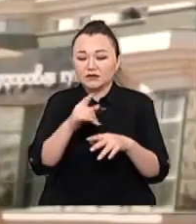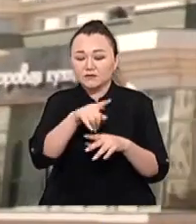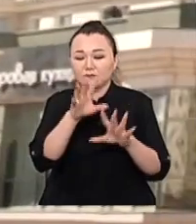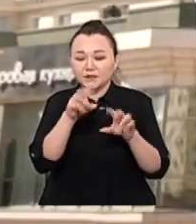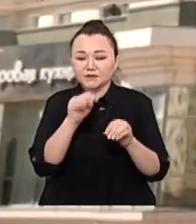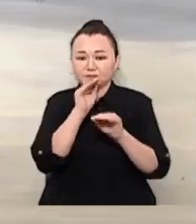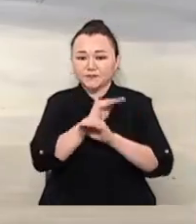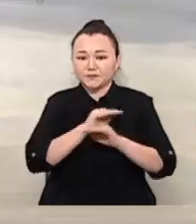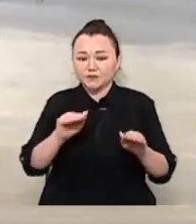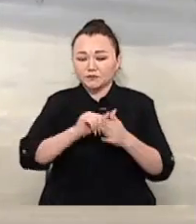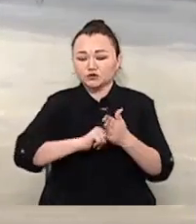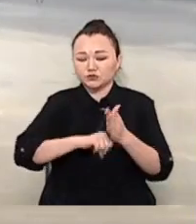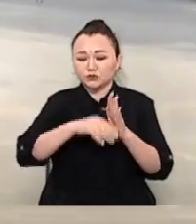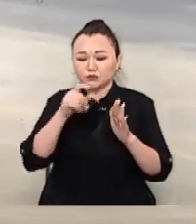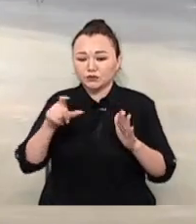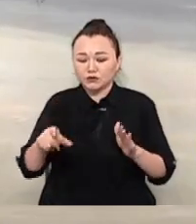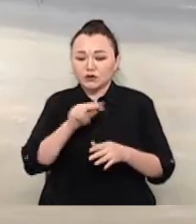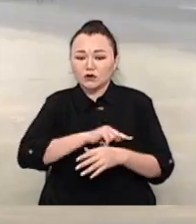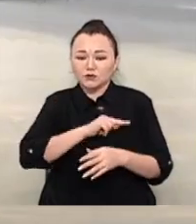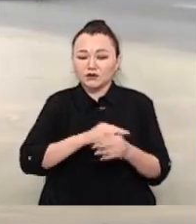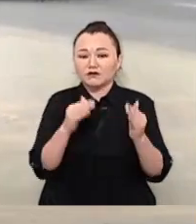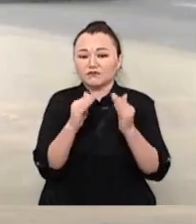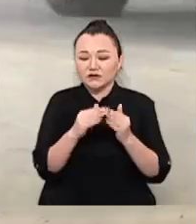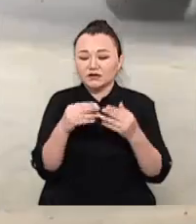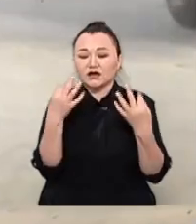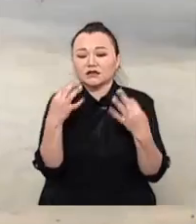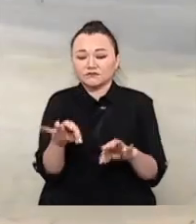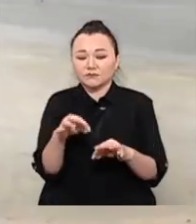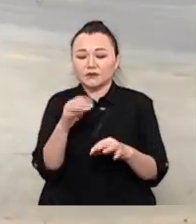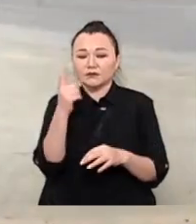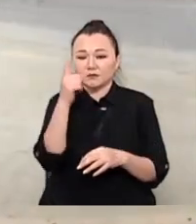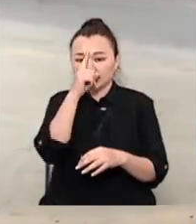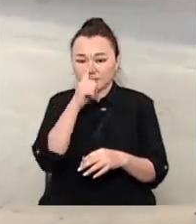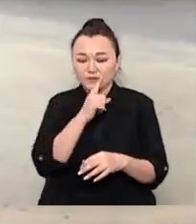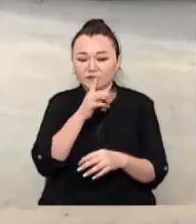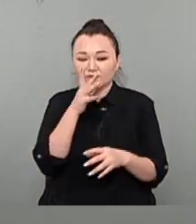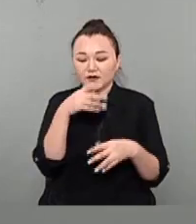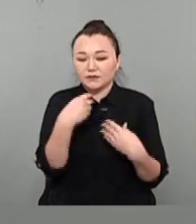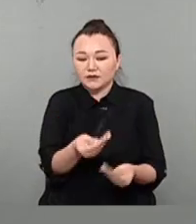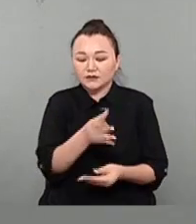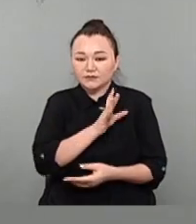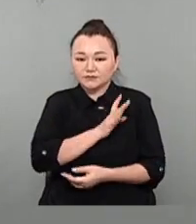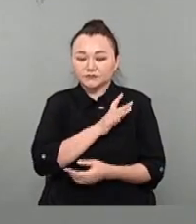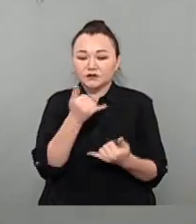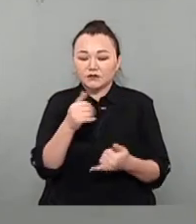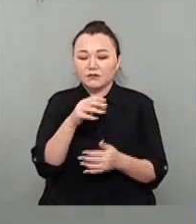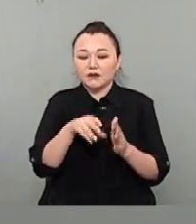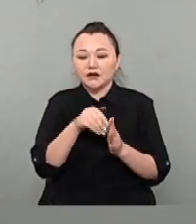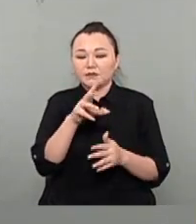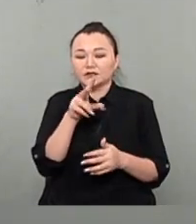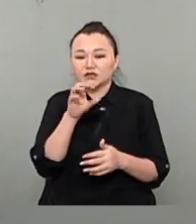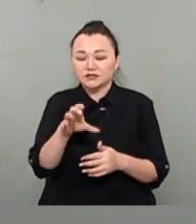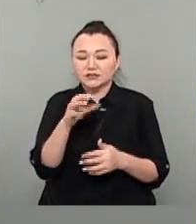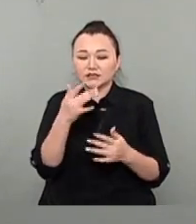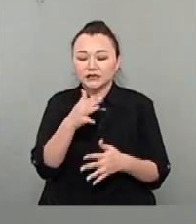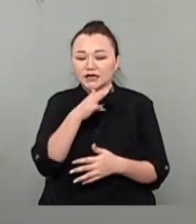барлығы тыныш, себебі депутаттарға қызметтік пәтерін босатуға тура бір ай уақыт берілген. Біз қазір мәжіліс сапында бірнеше